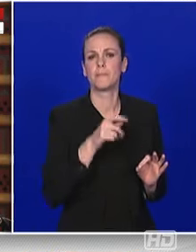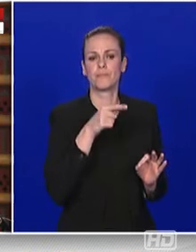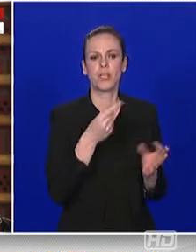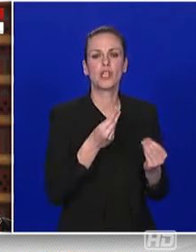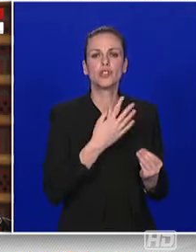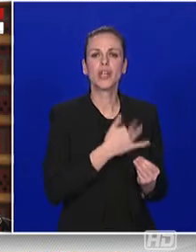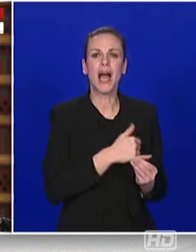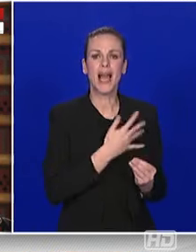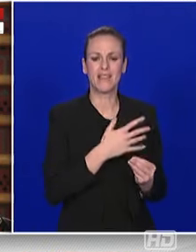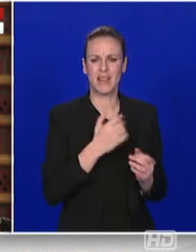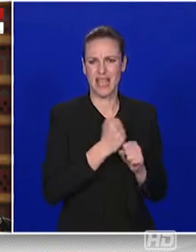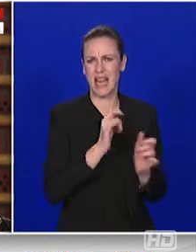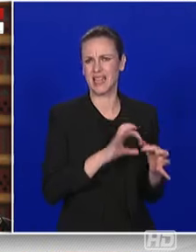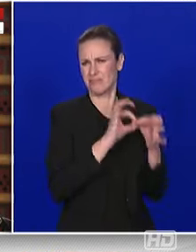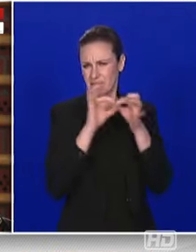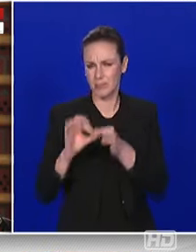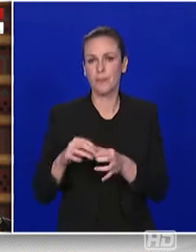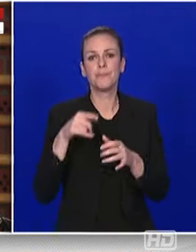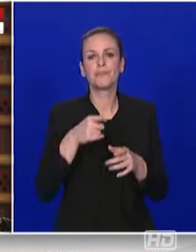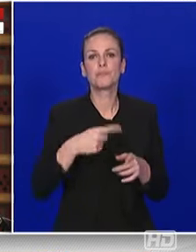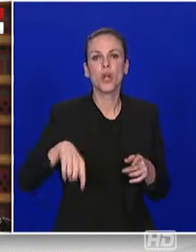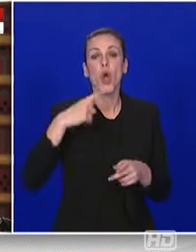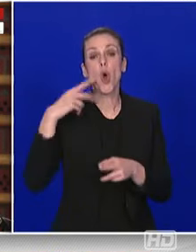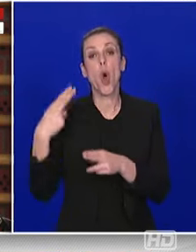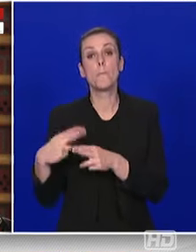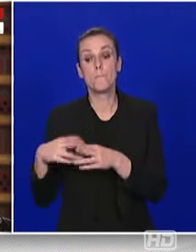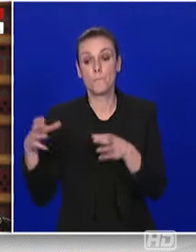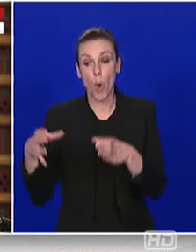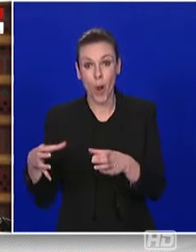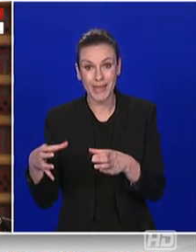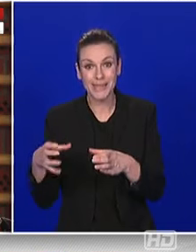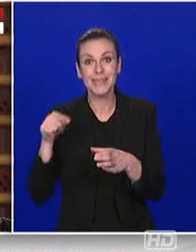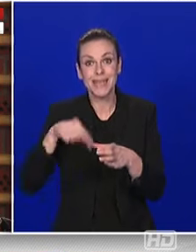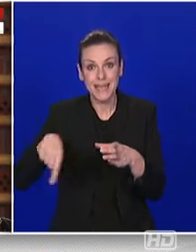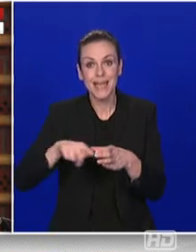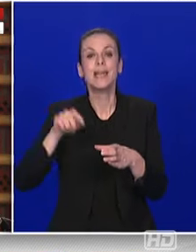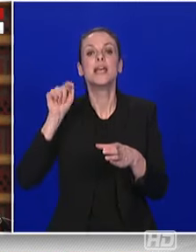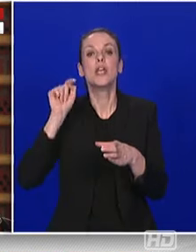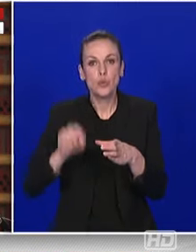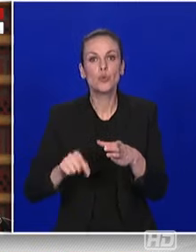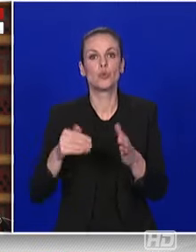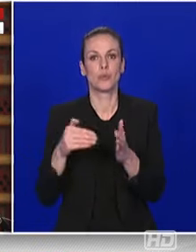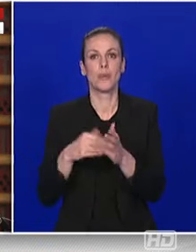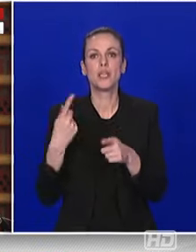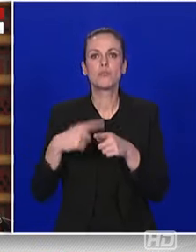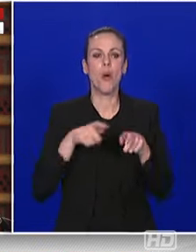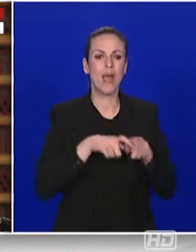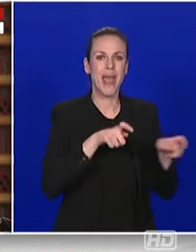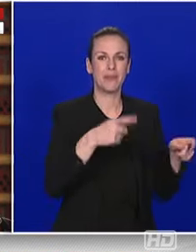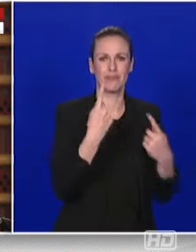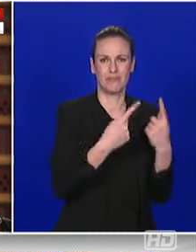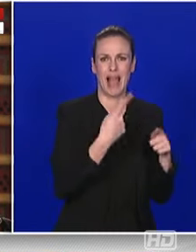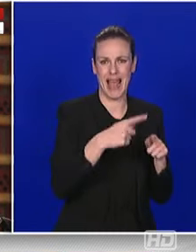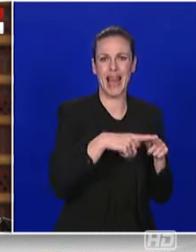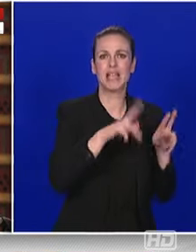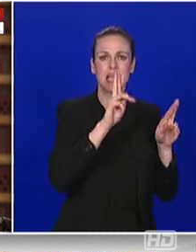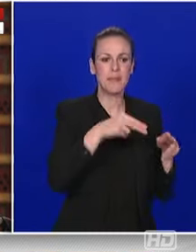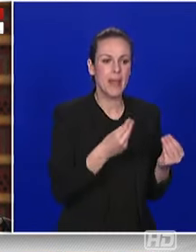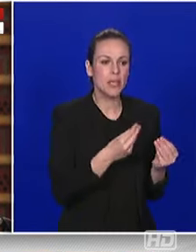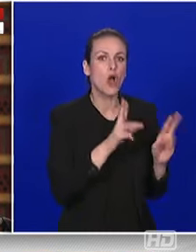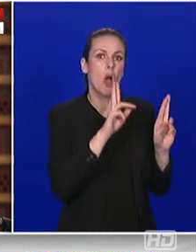Hrvatska radi cijelo vrijeme, a to je na one koji su bolesni i na one koji zbog epidemioloških razloga imaju